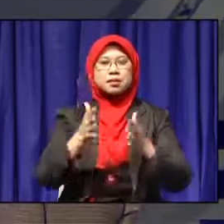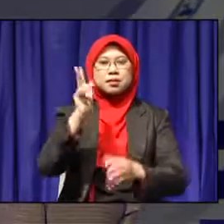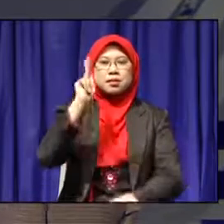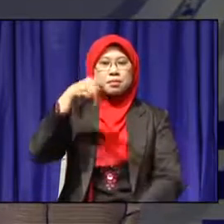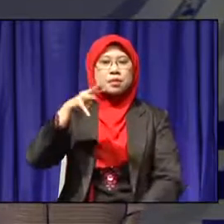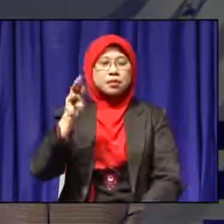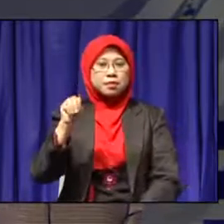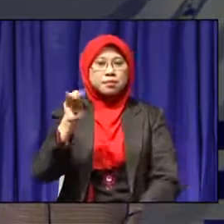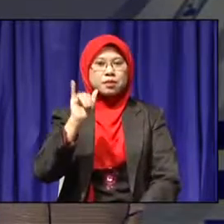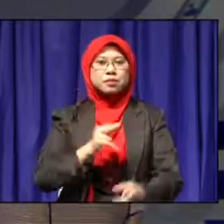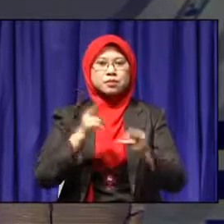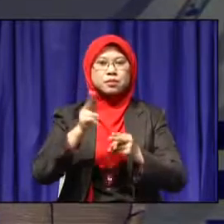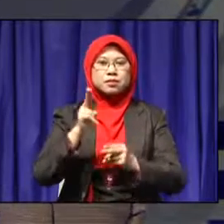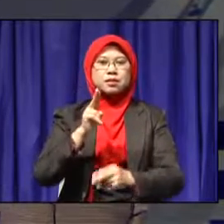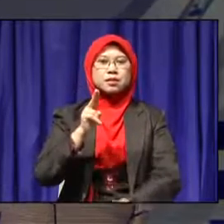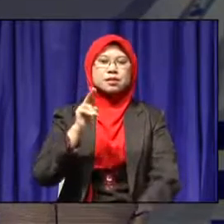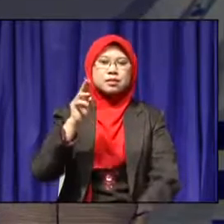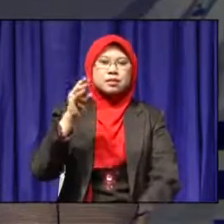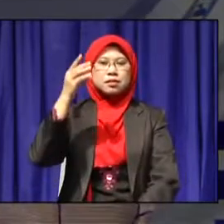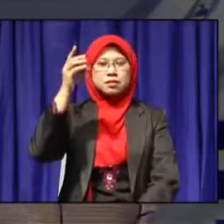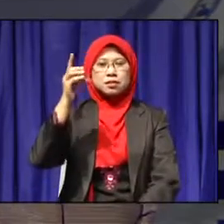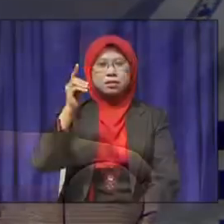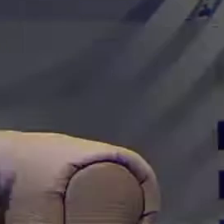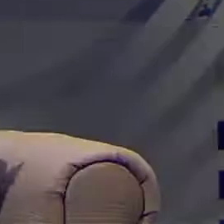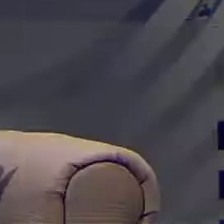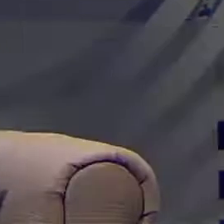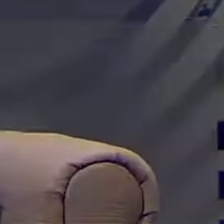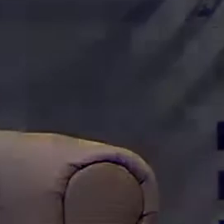yang berusaha dokter Muhammad bin Abu Bakar